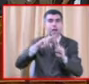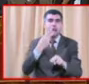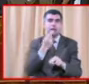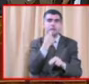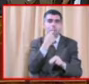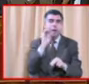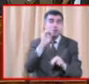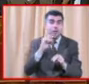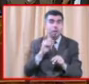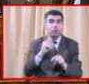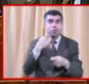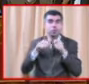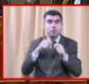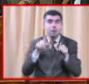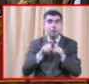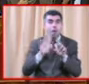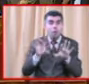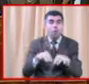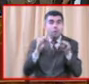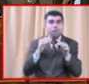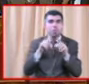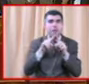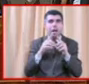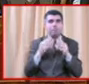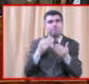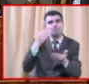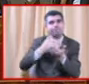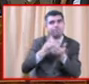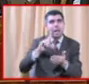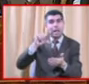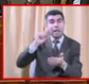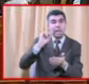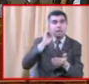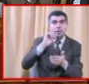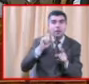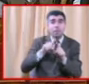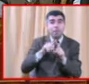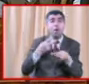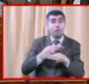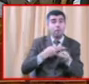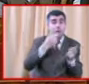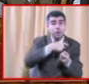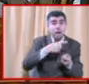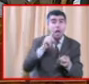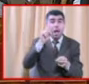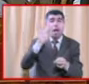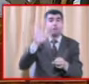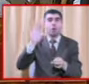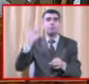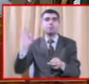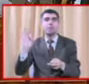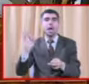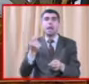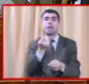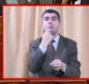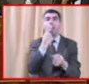تبقى يعني تأثير محدود جدا، وانتم ما تتعرفوا السبب هو أن هذا القرار واخا كاين تقريبا 1500 دواء اللي شملها هذا